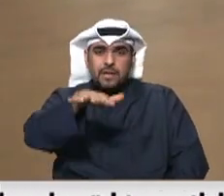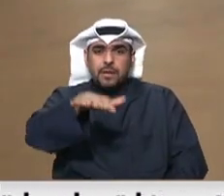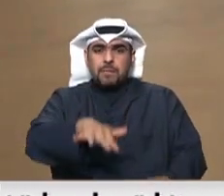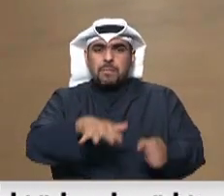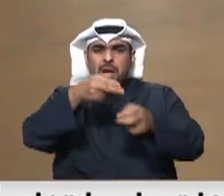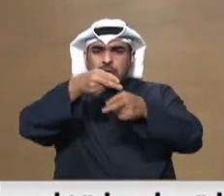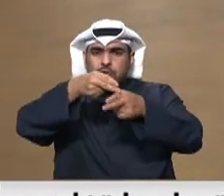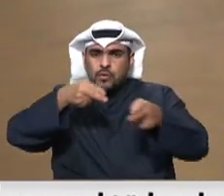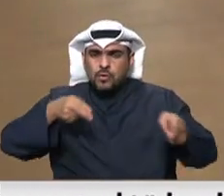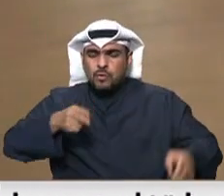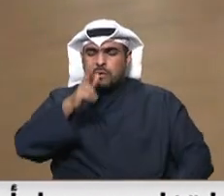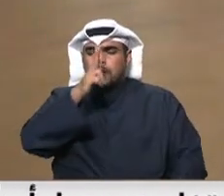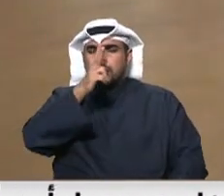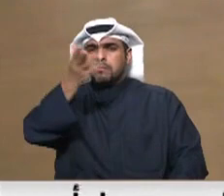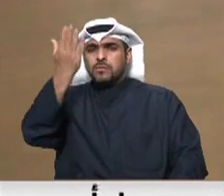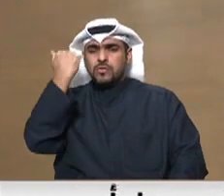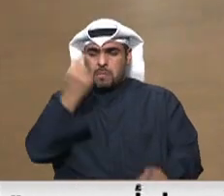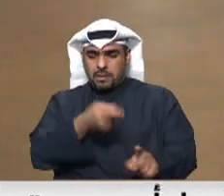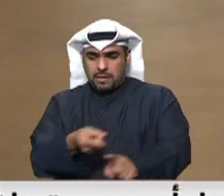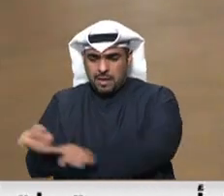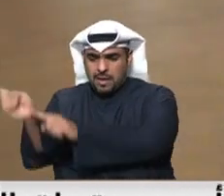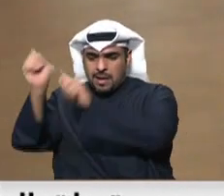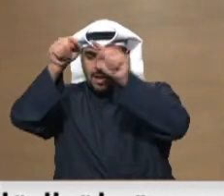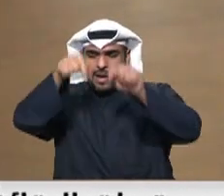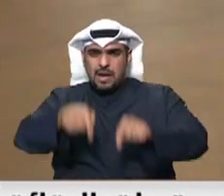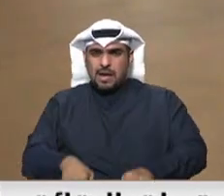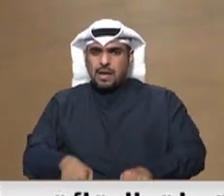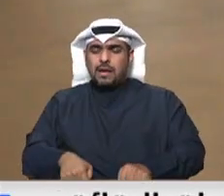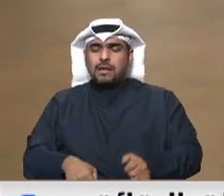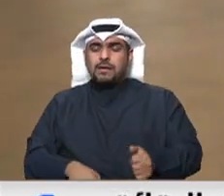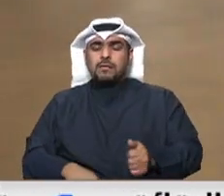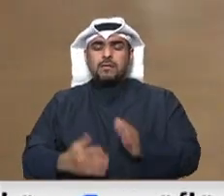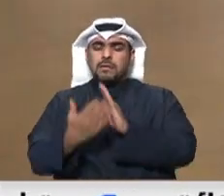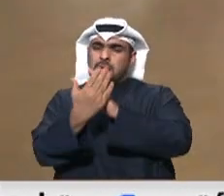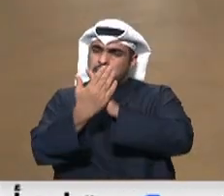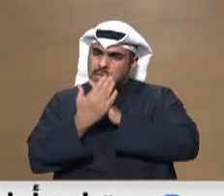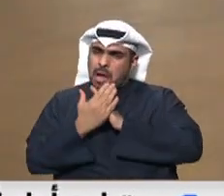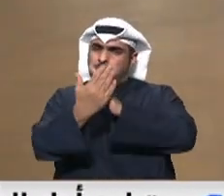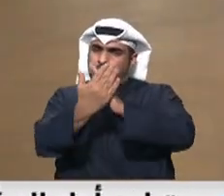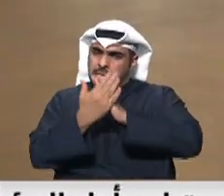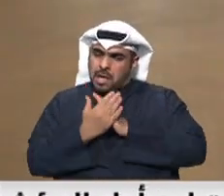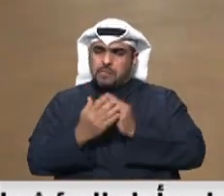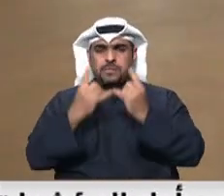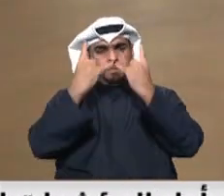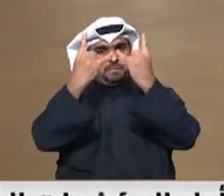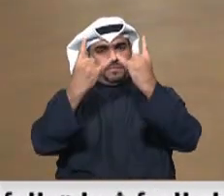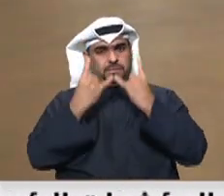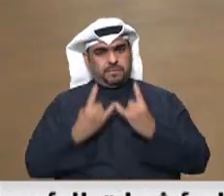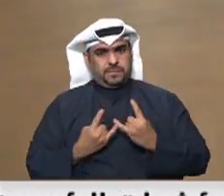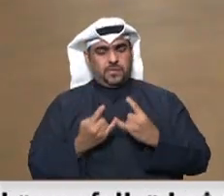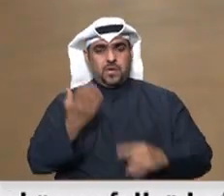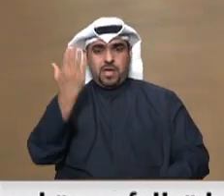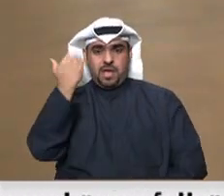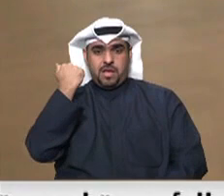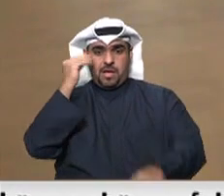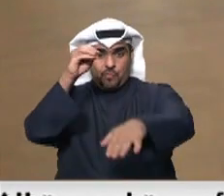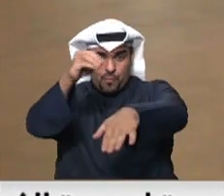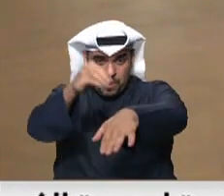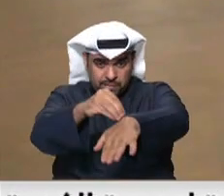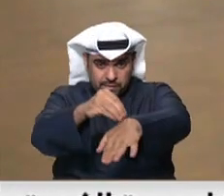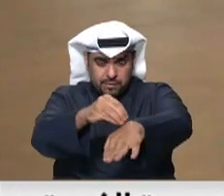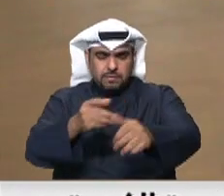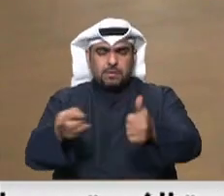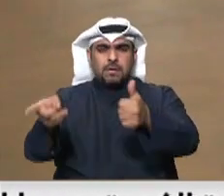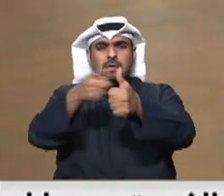تتوقف عن تقديم مثل هذا الدعم، وهي دائما تلبي تلك الاحتياجات كلما استدعى